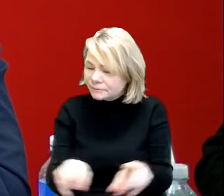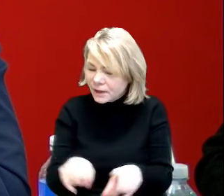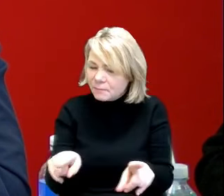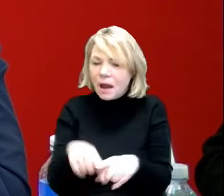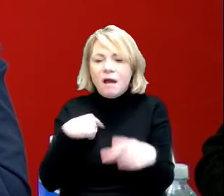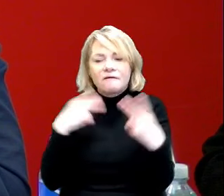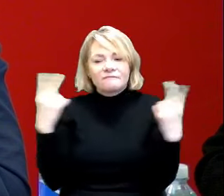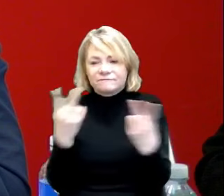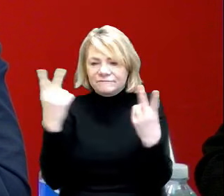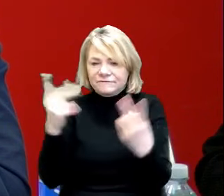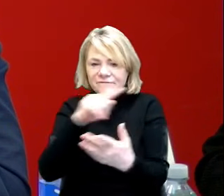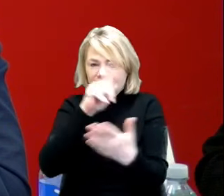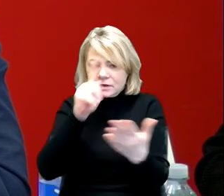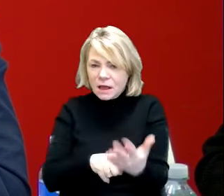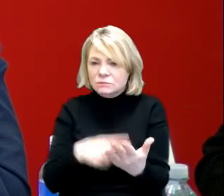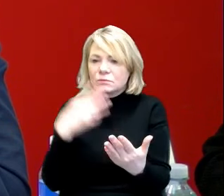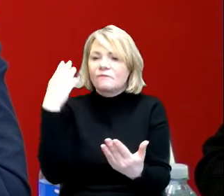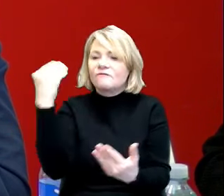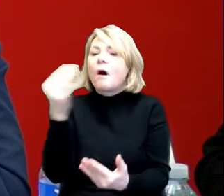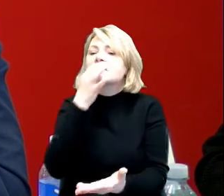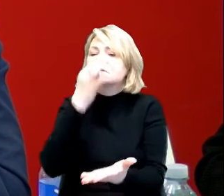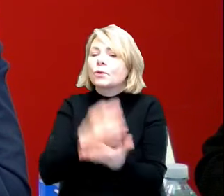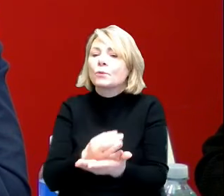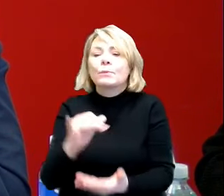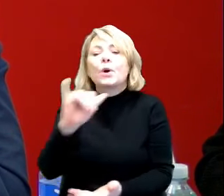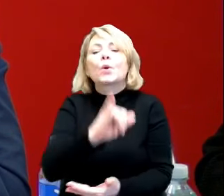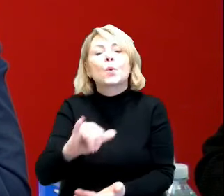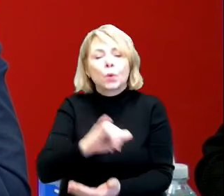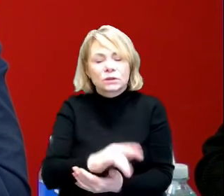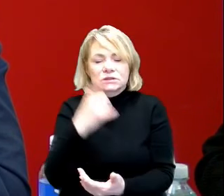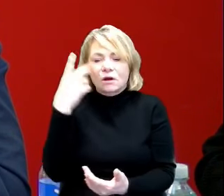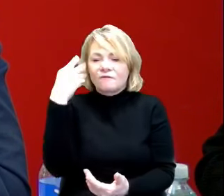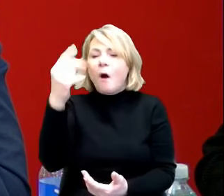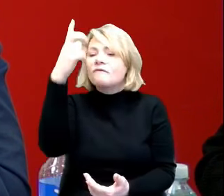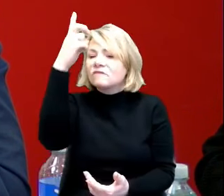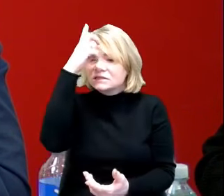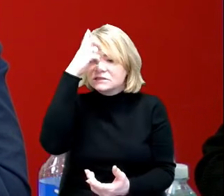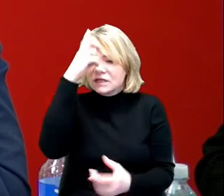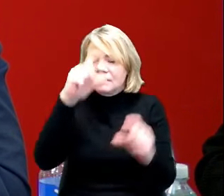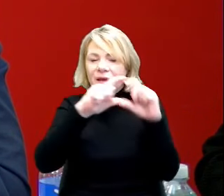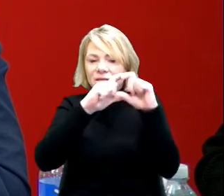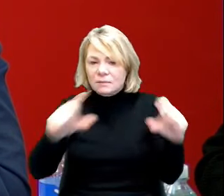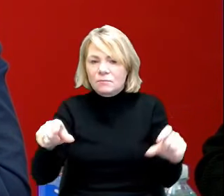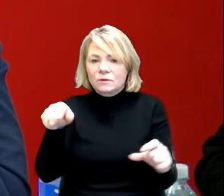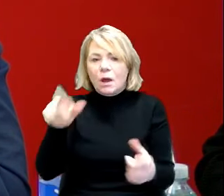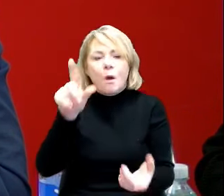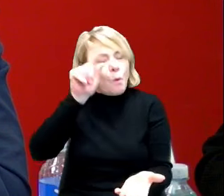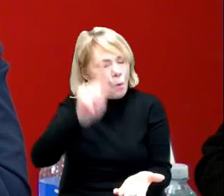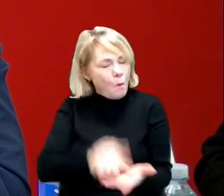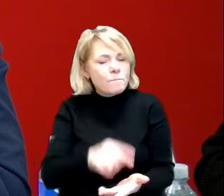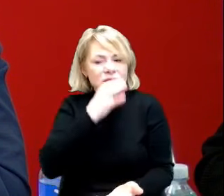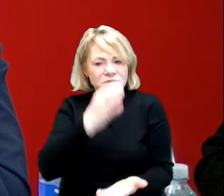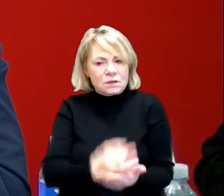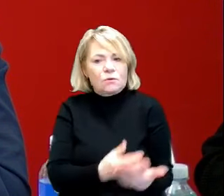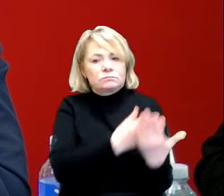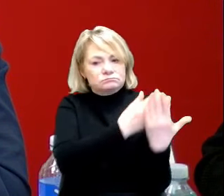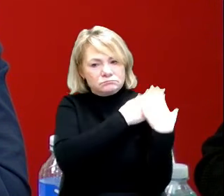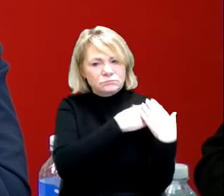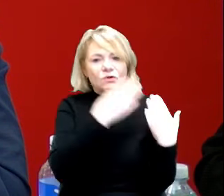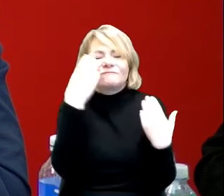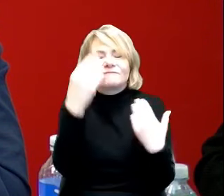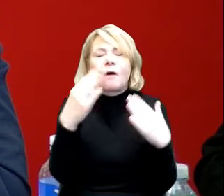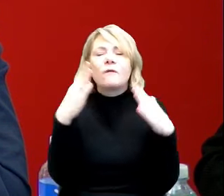klausimą dėl atsakomybės valstybės valdomos įmonės vadovė privalėtų nešti atsakomybę už tokio pastato